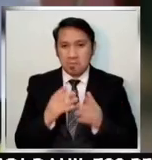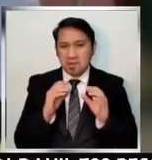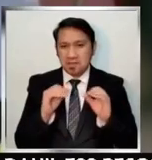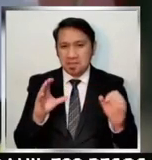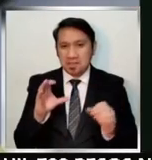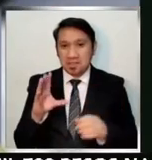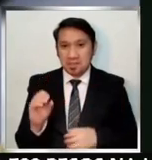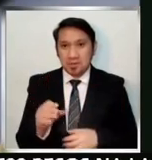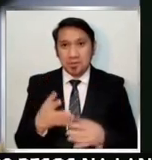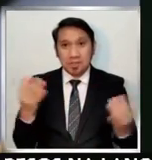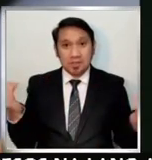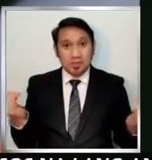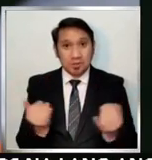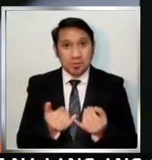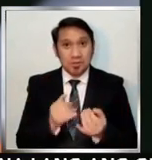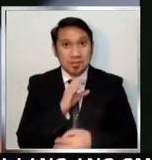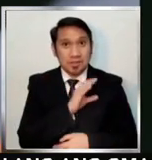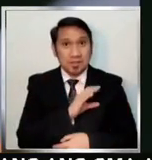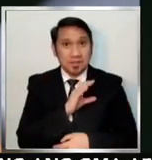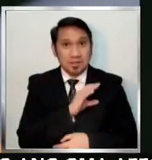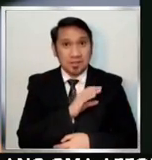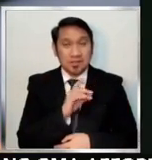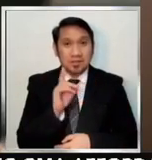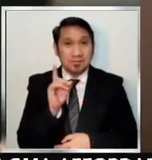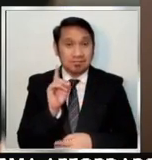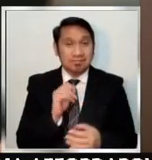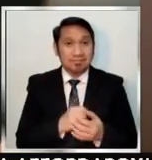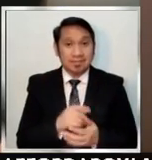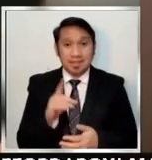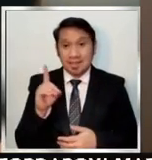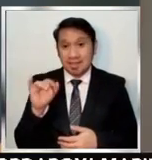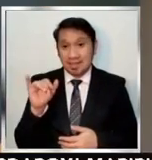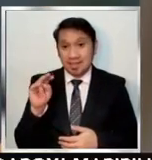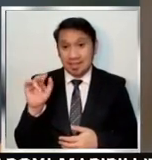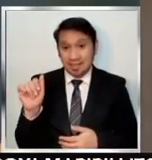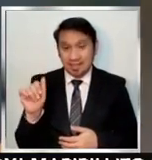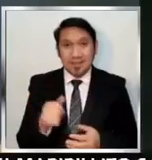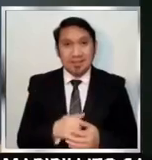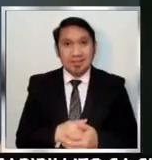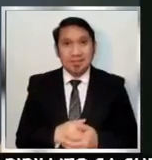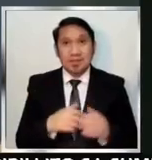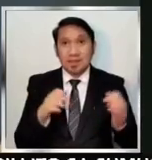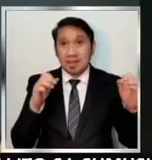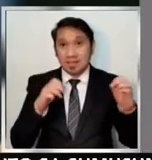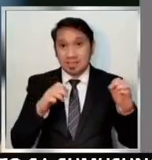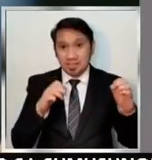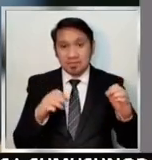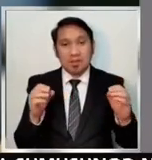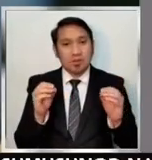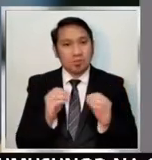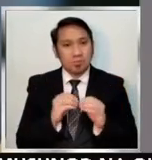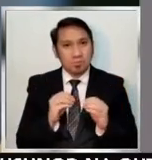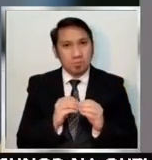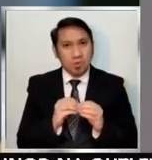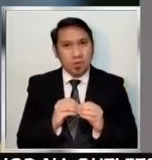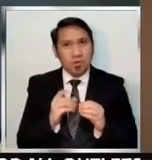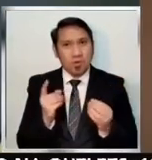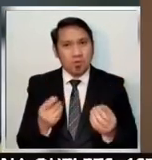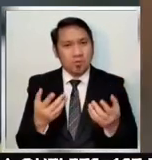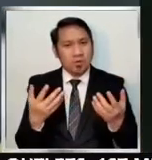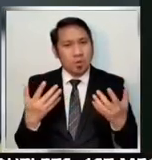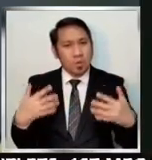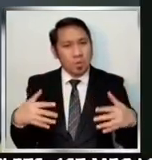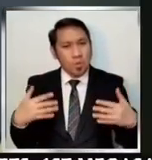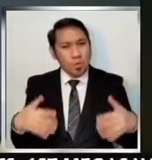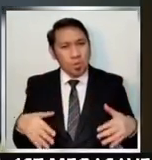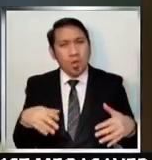sa karakter na gagampanan ng veteranong aktres na si Dina Bonnevie, asahan na ang mas matindi pang mga eksena sa nangunang GMA